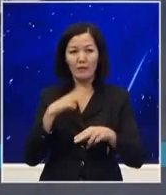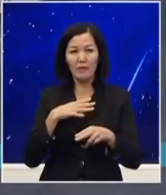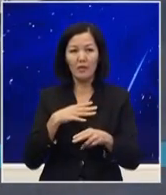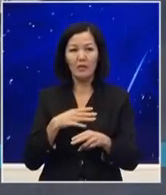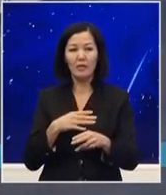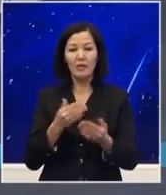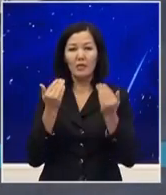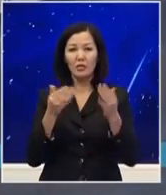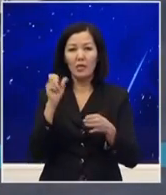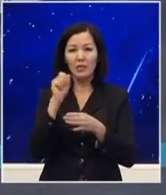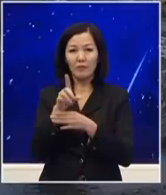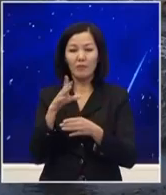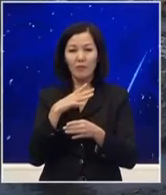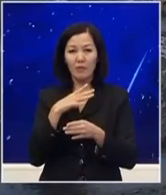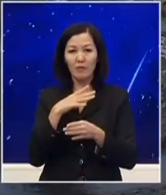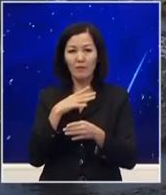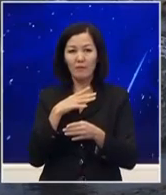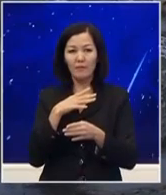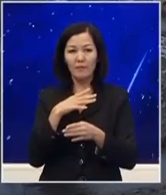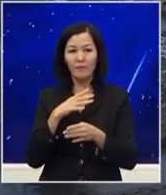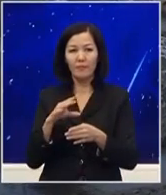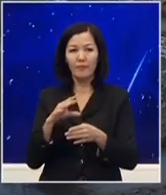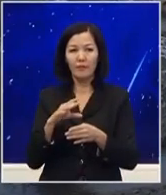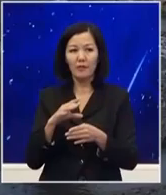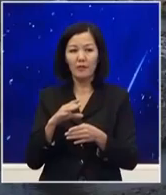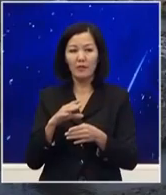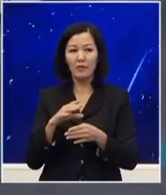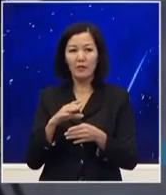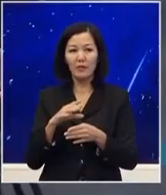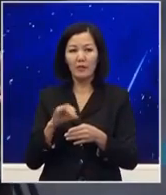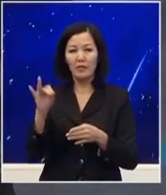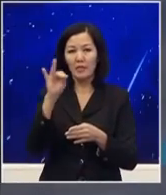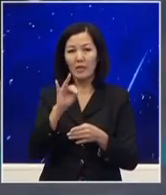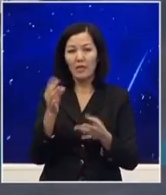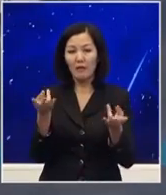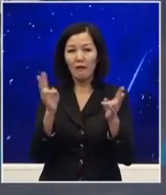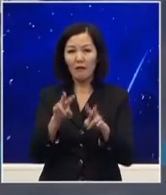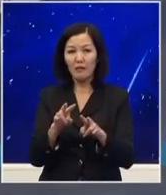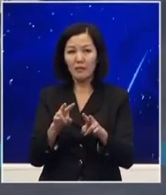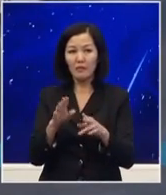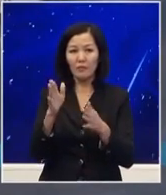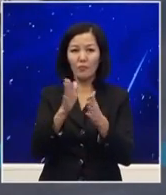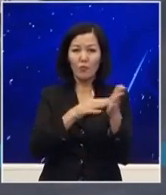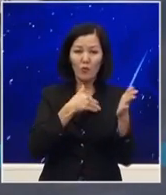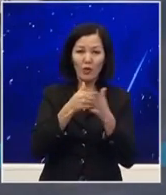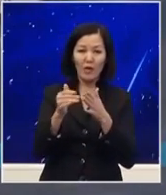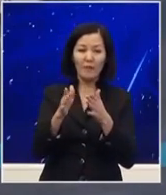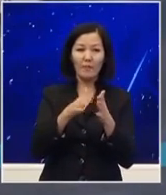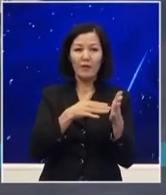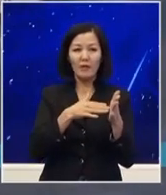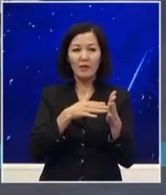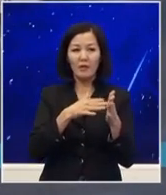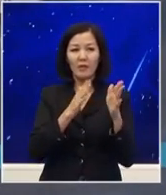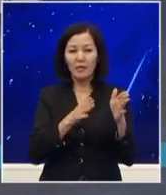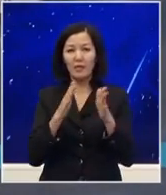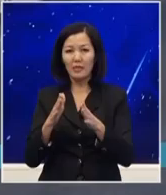мен тапсырма бердім, мына тарихи қалсын, е? Те осына сетке. Наоборот, оны бояп, қайтып, ана